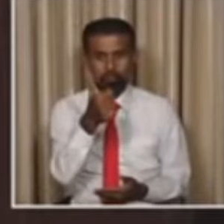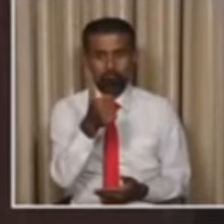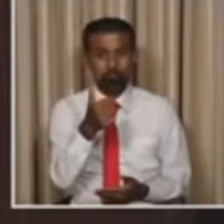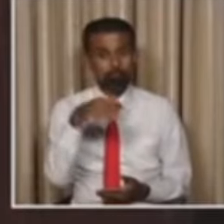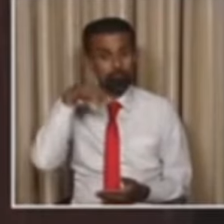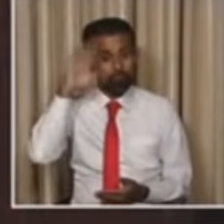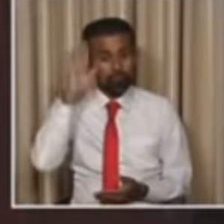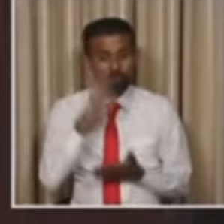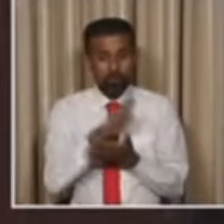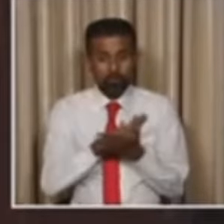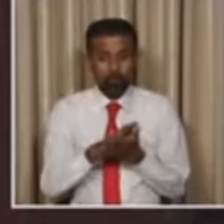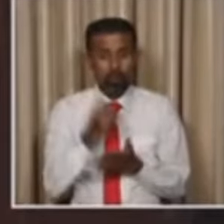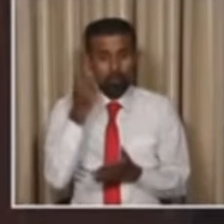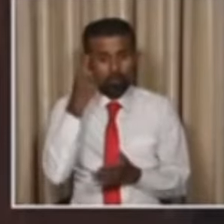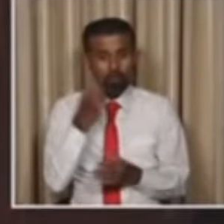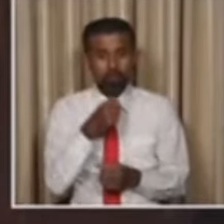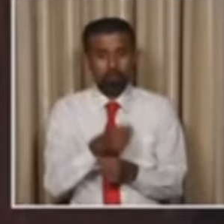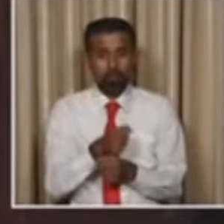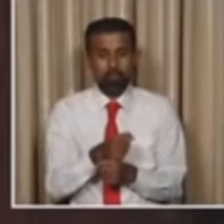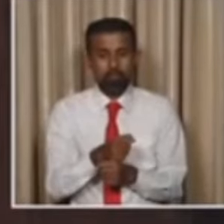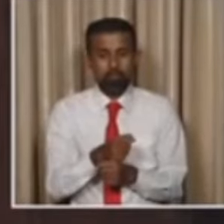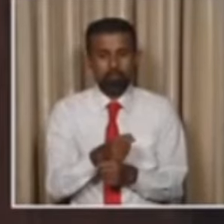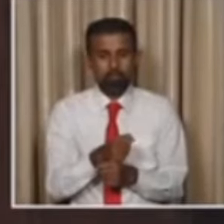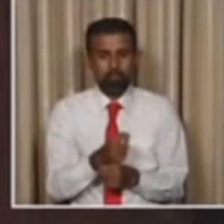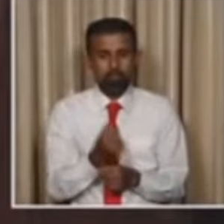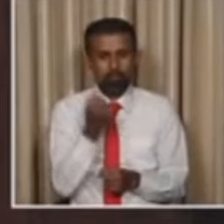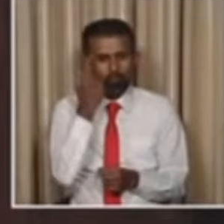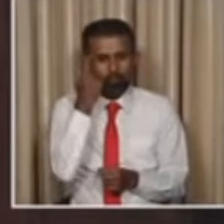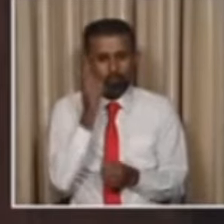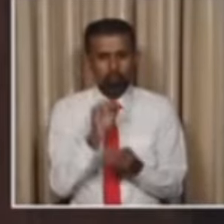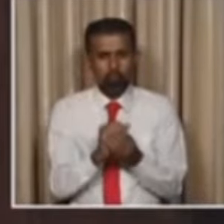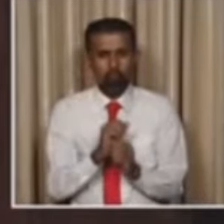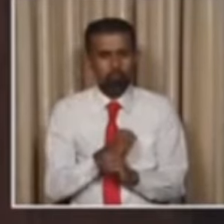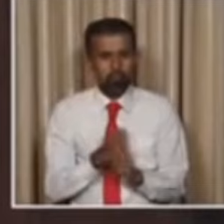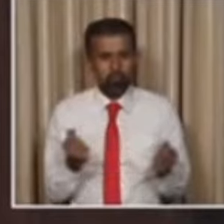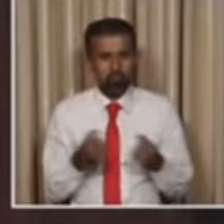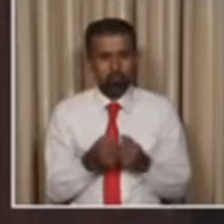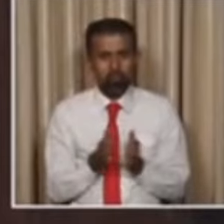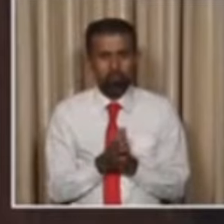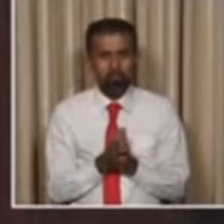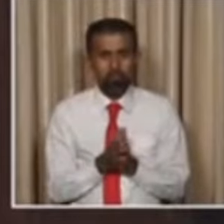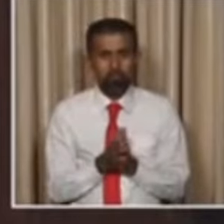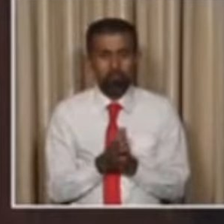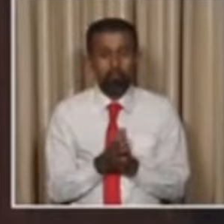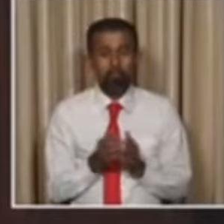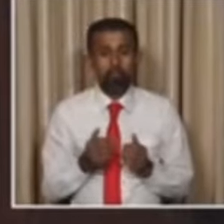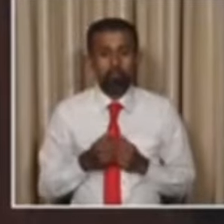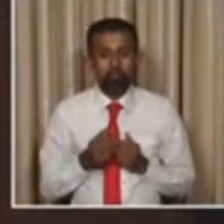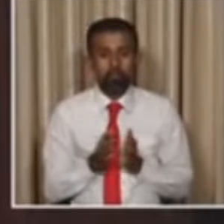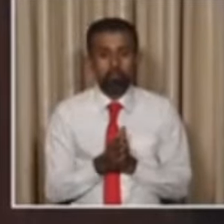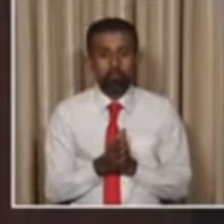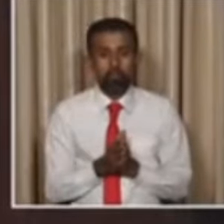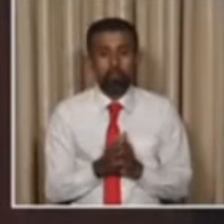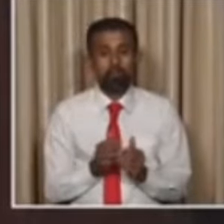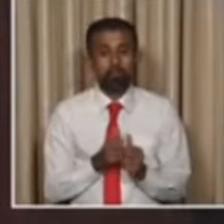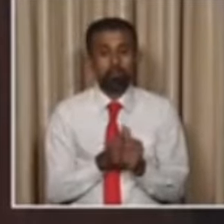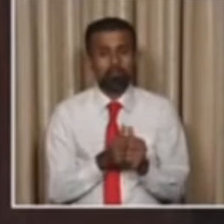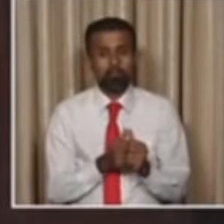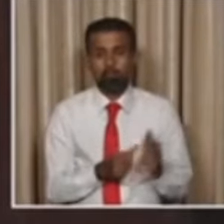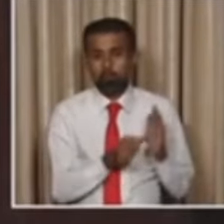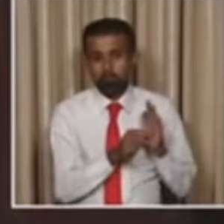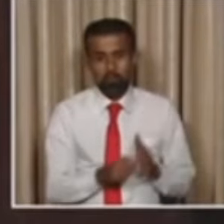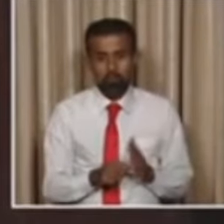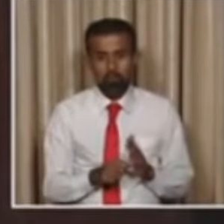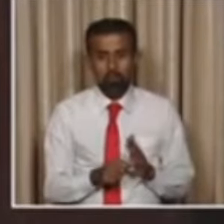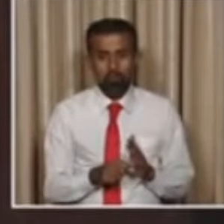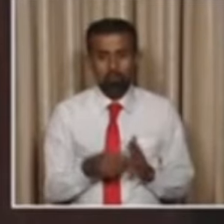බොහොම පැහැදිලිව හිතුවා පැවතිච්ච රජය මේක හිතාමතා මේ ආරක්ෂා පැහැර හැරපු නිසා තමන්ගේ ජාතීන්ට තමන්ගේ අනුග්‍රාමිකයින්ට මේ ප්‍රහාරය සිද්ධ වුණා. ඒ